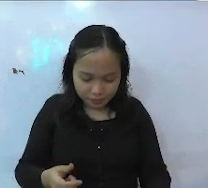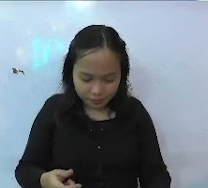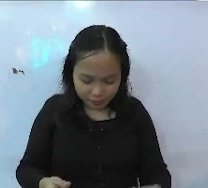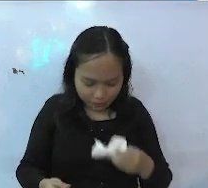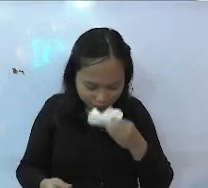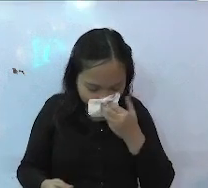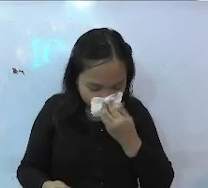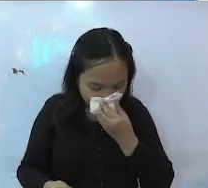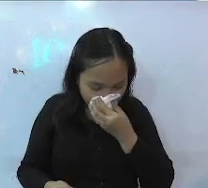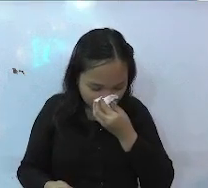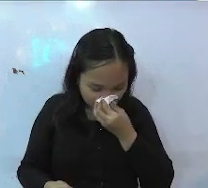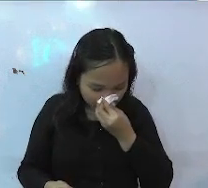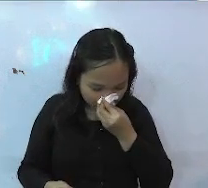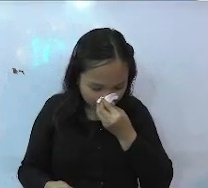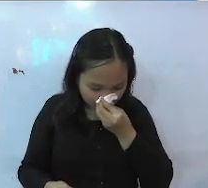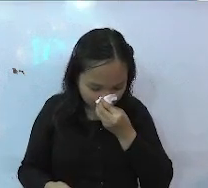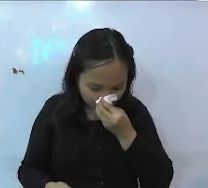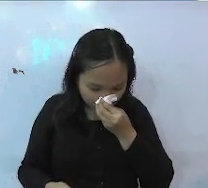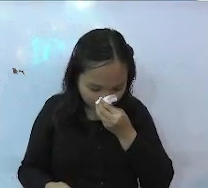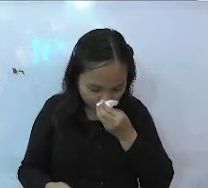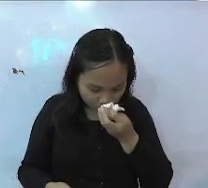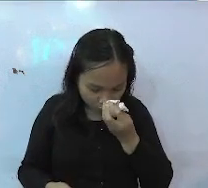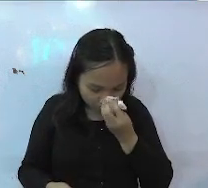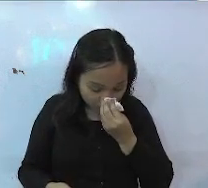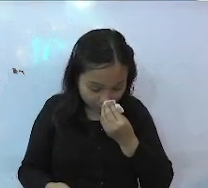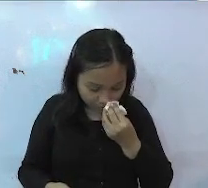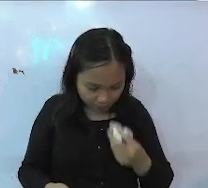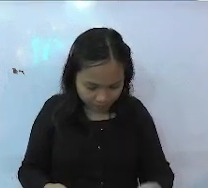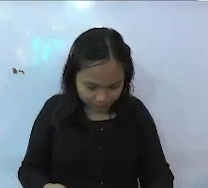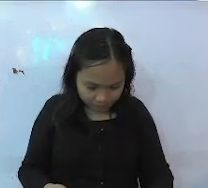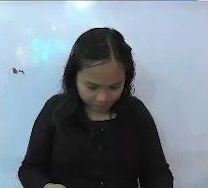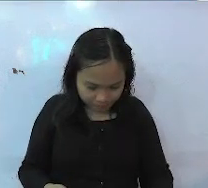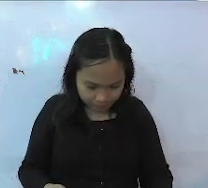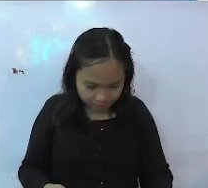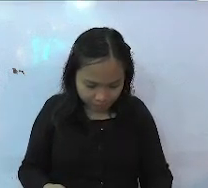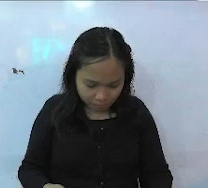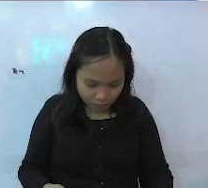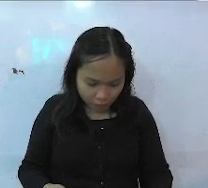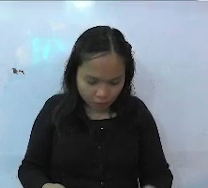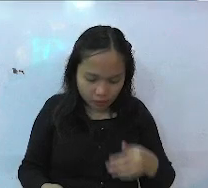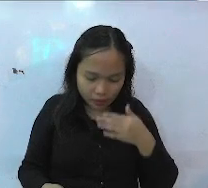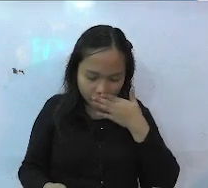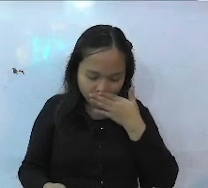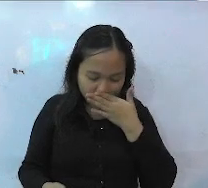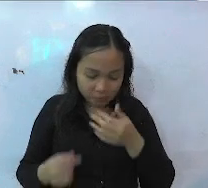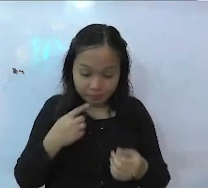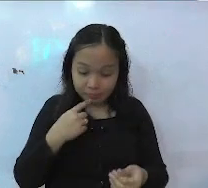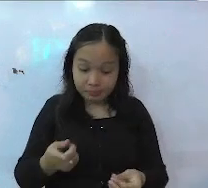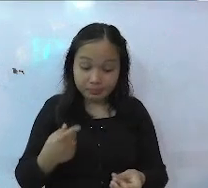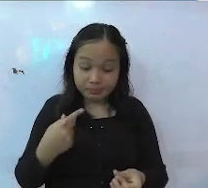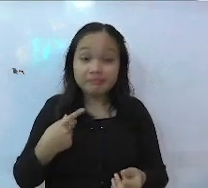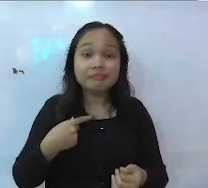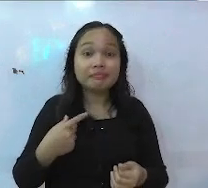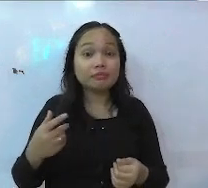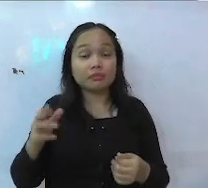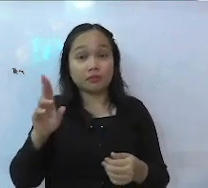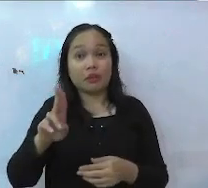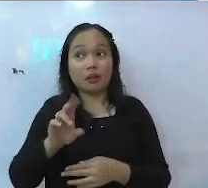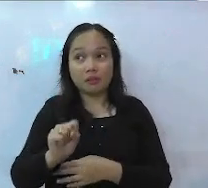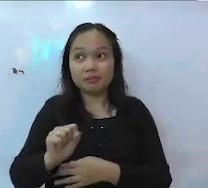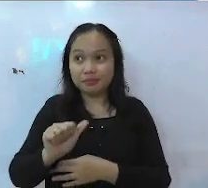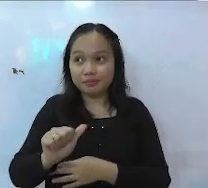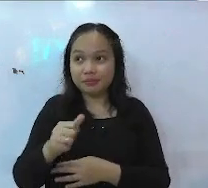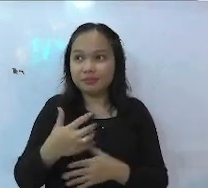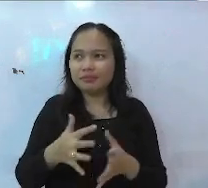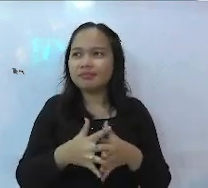ah jamaican ba yun o USA us J USA yata siya USA yata Oo basta from Ewan ko kung saang lugar